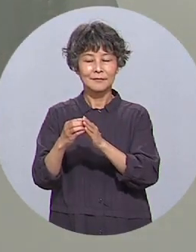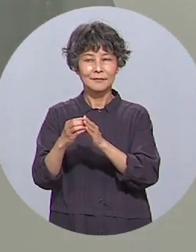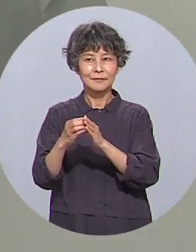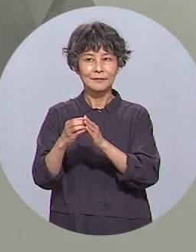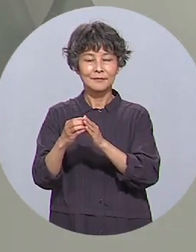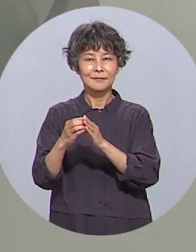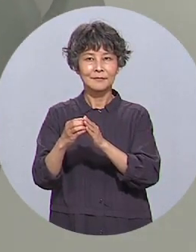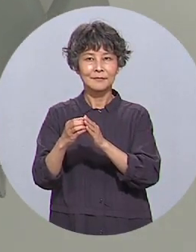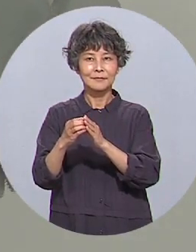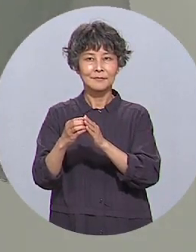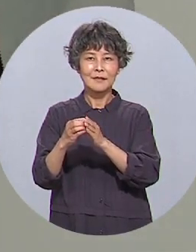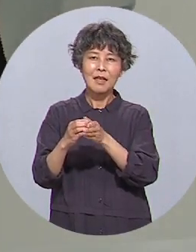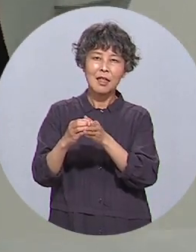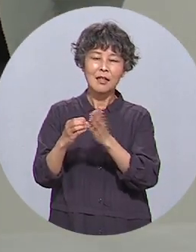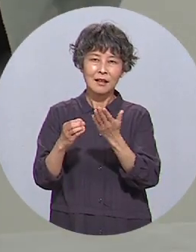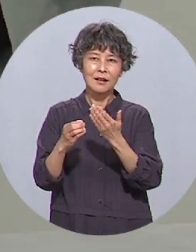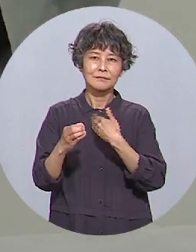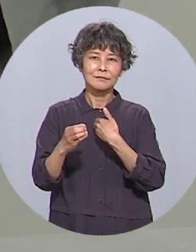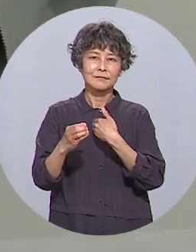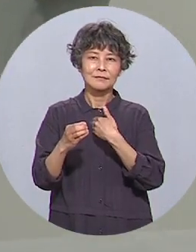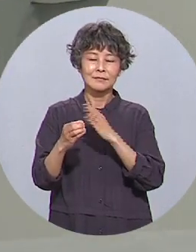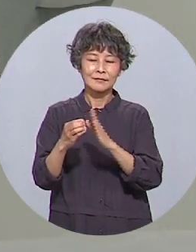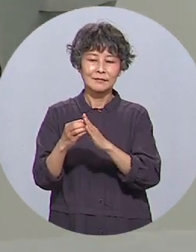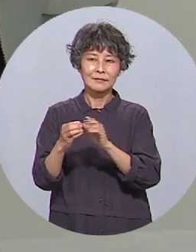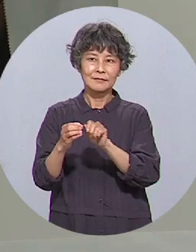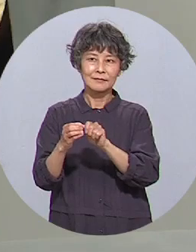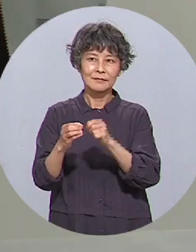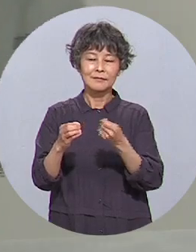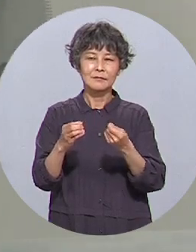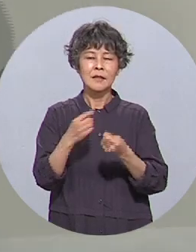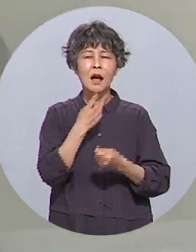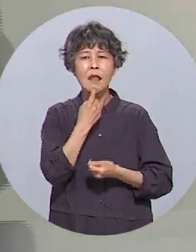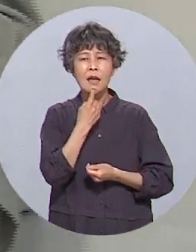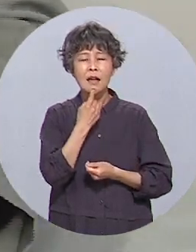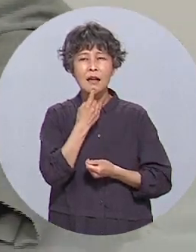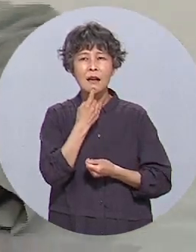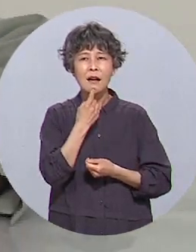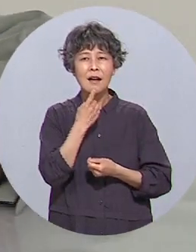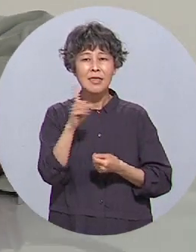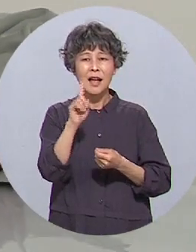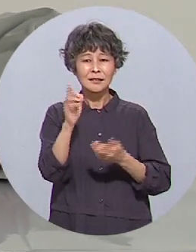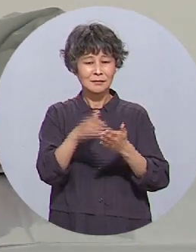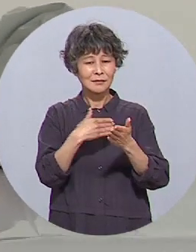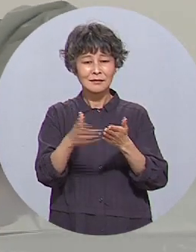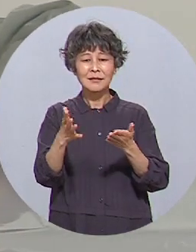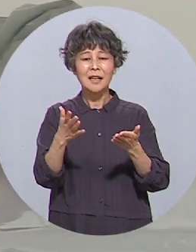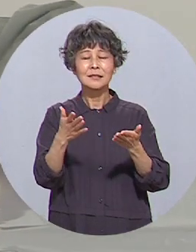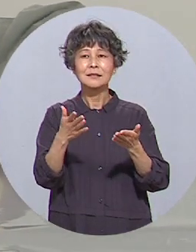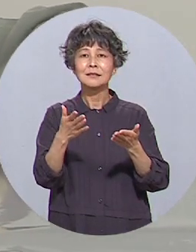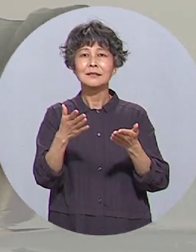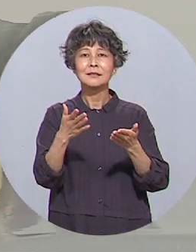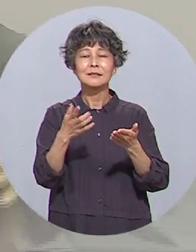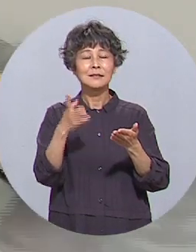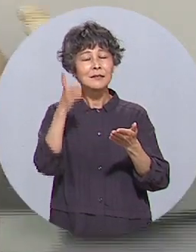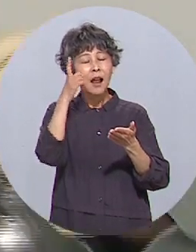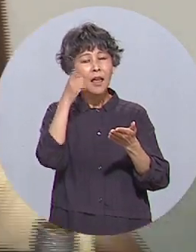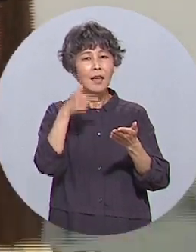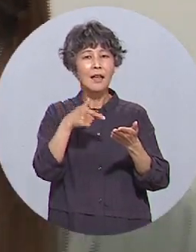。はつけたら、あれ何もついてないんだけど。ちょっと